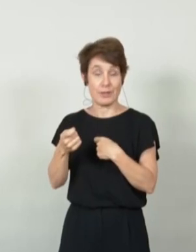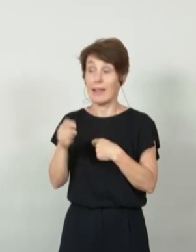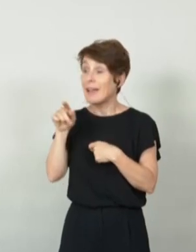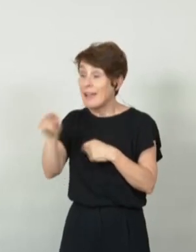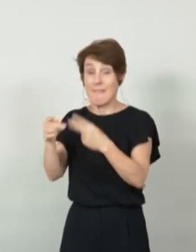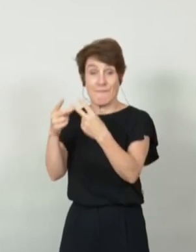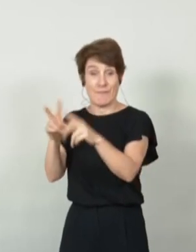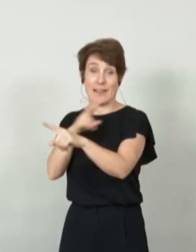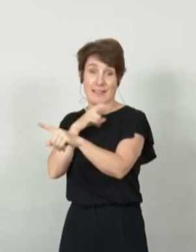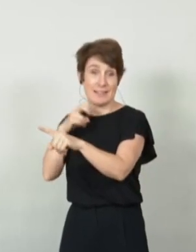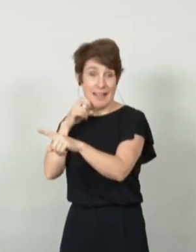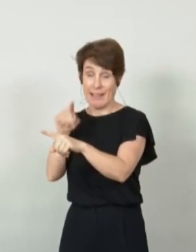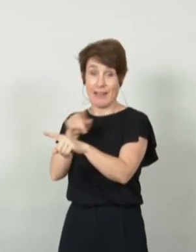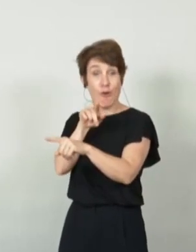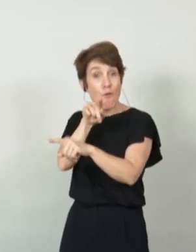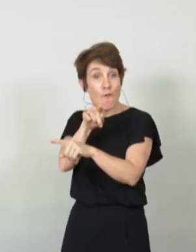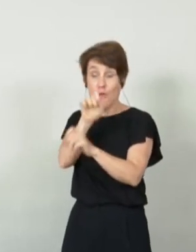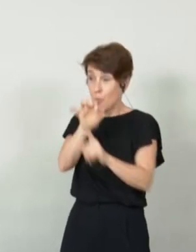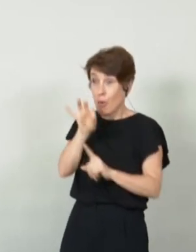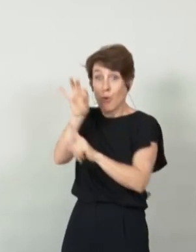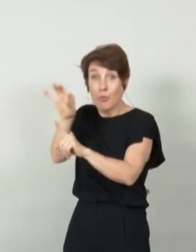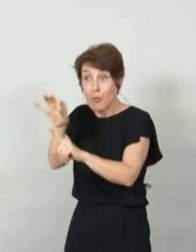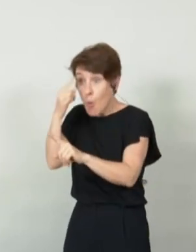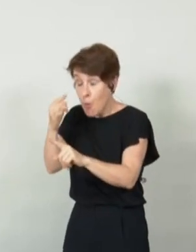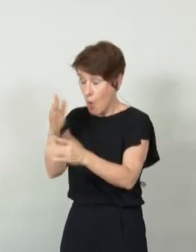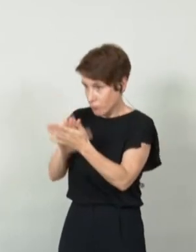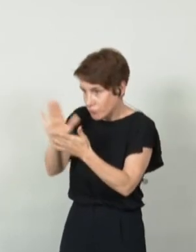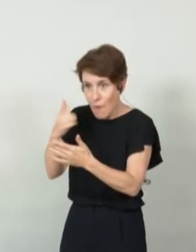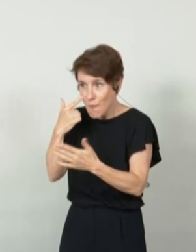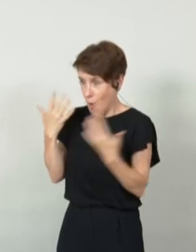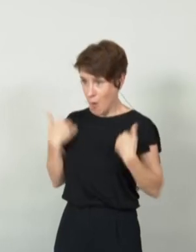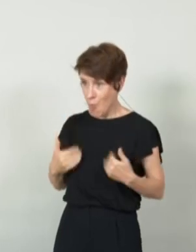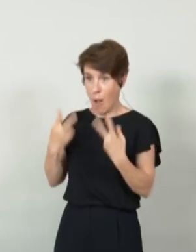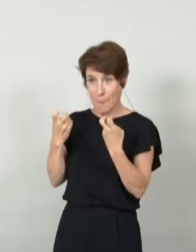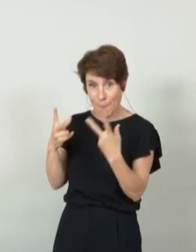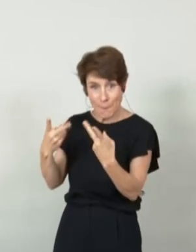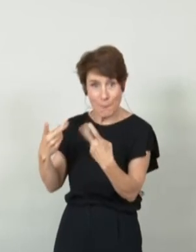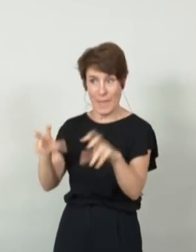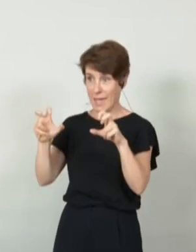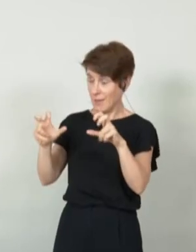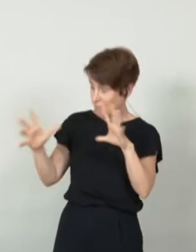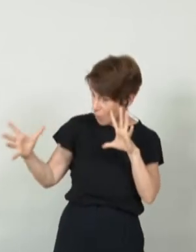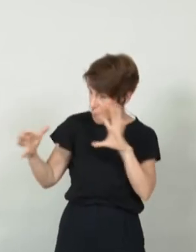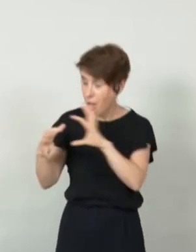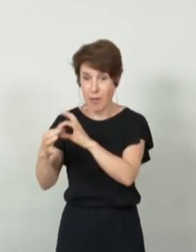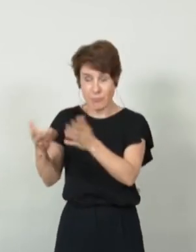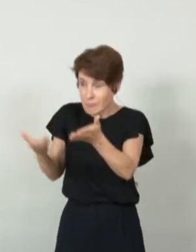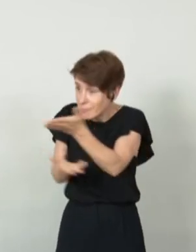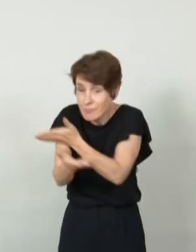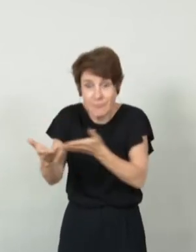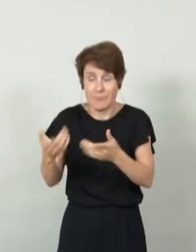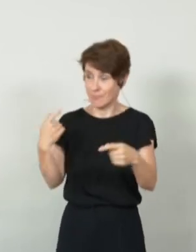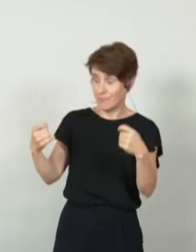cet engagement devrait pour la paix et plus ou mieux carré au vote Grenoble